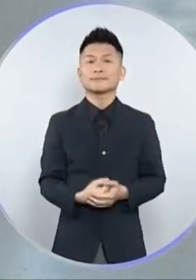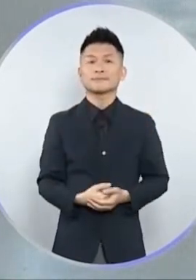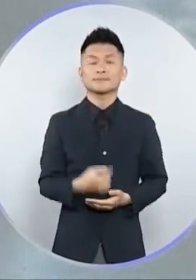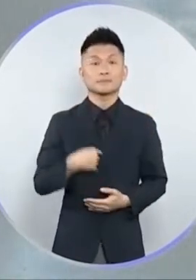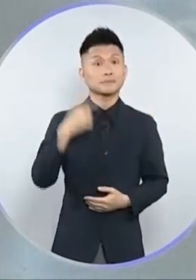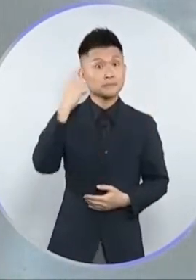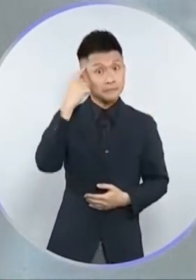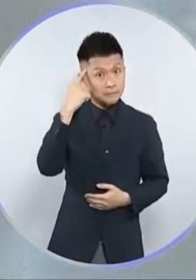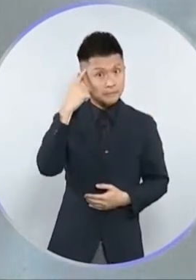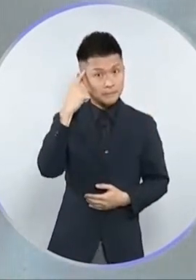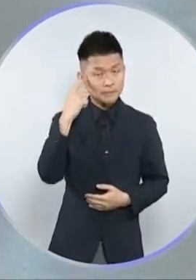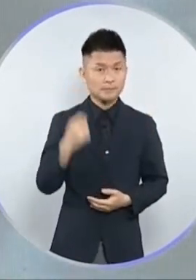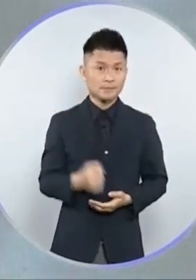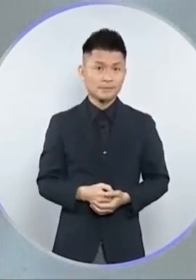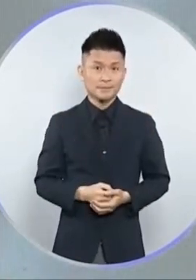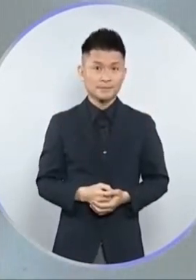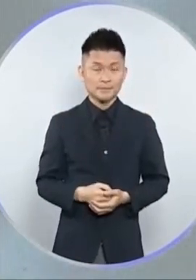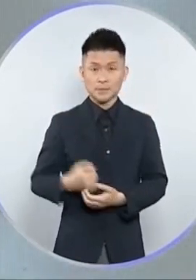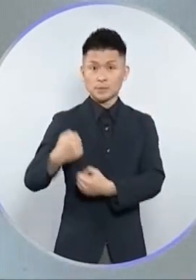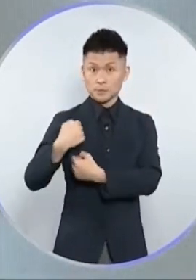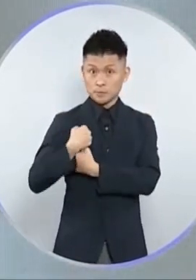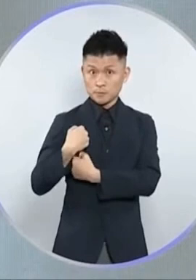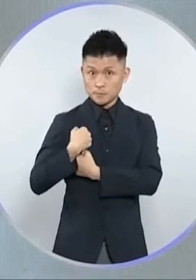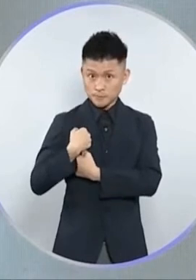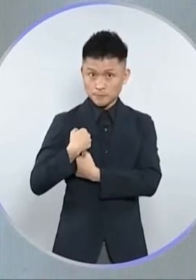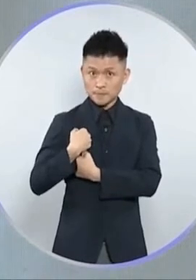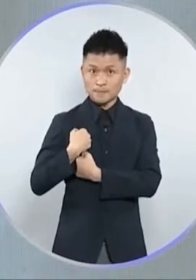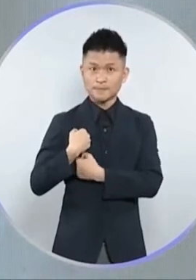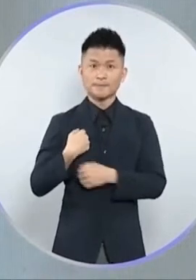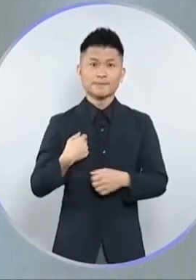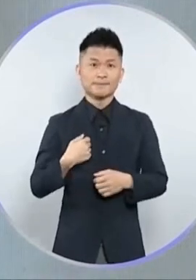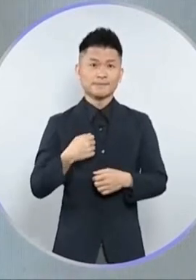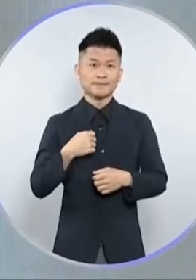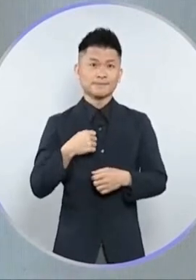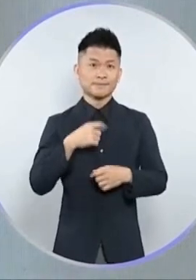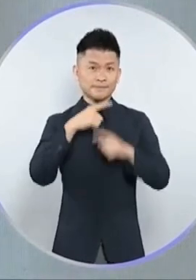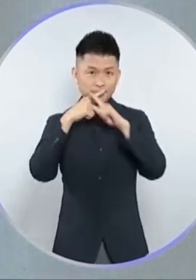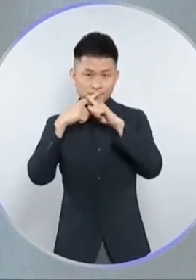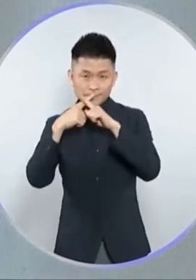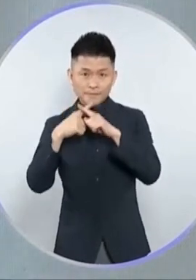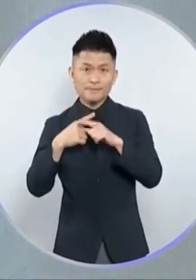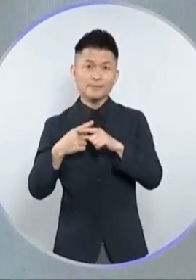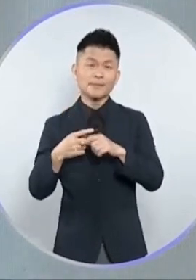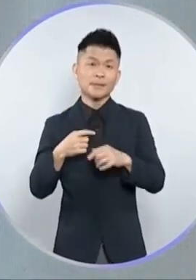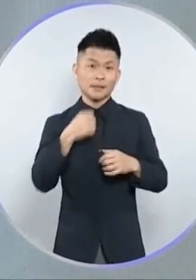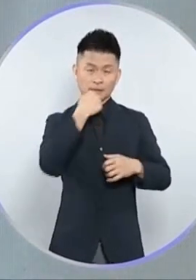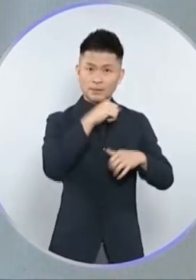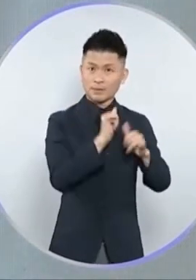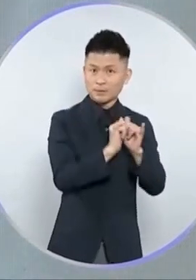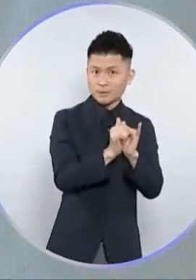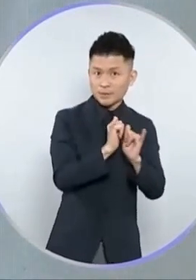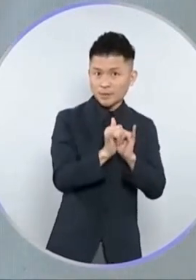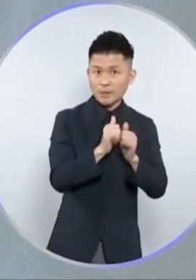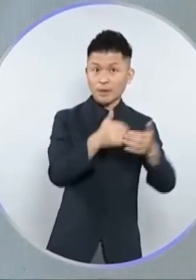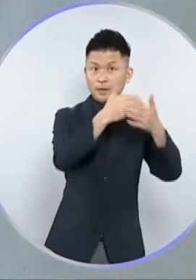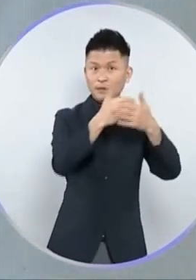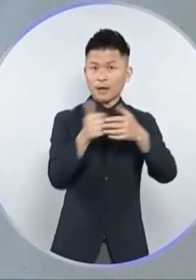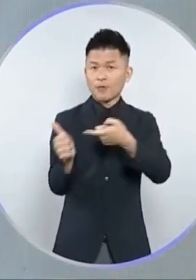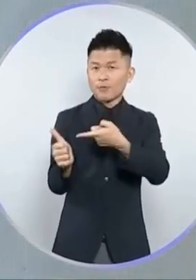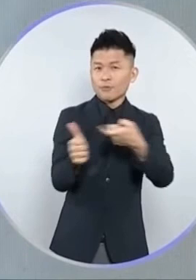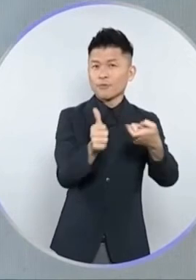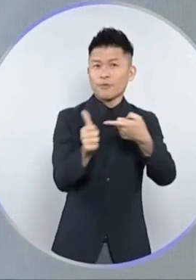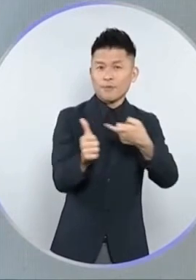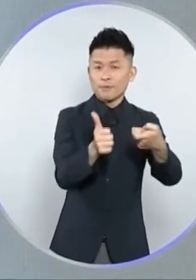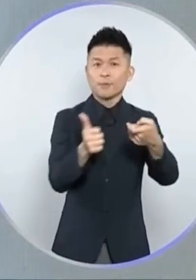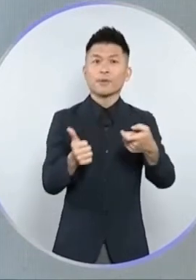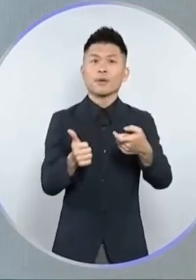认为要解决这一个国军的这个或是台湾社会那被中国吸收的这种问题，我觉